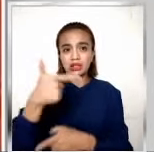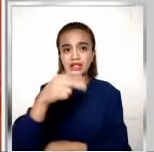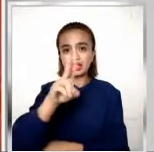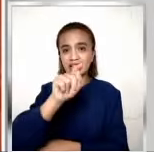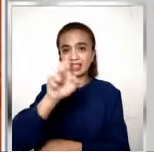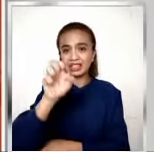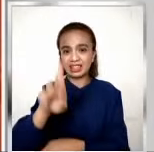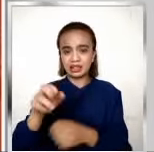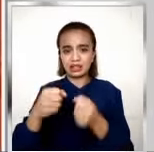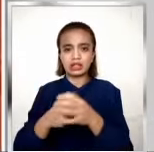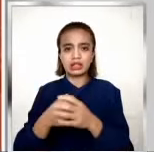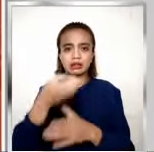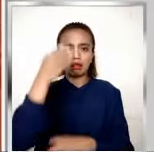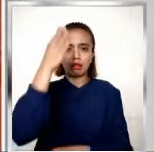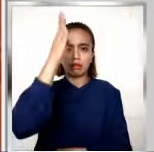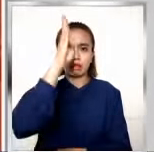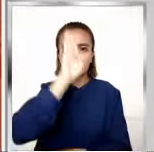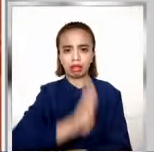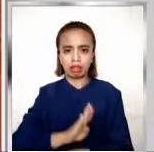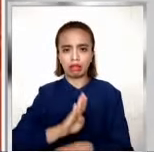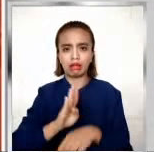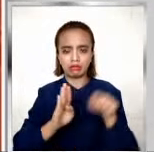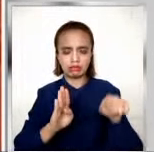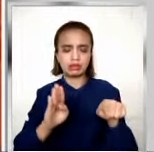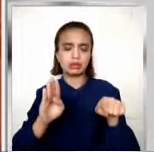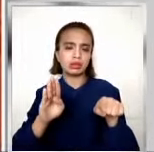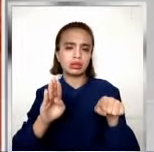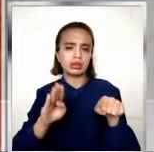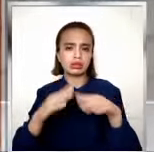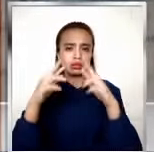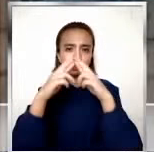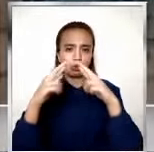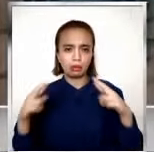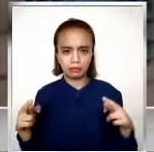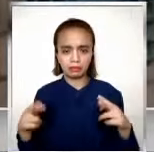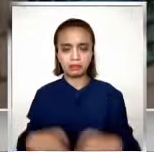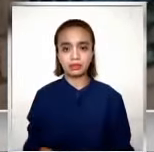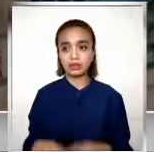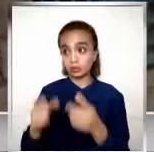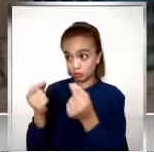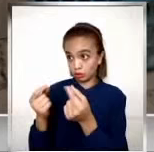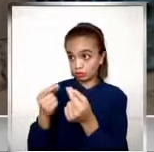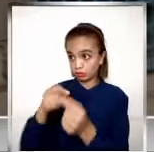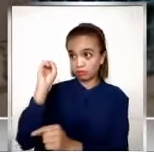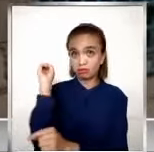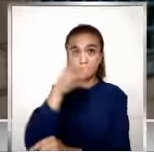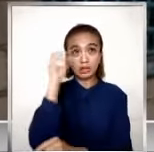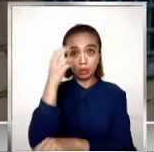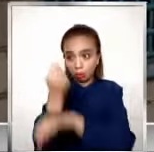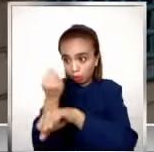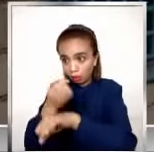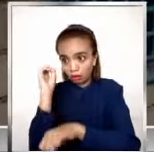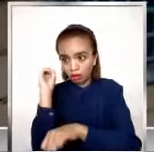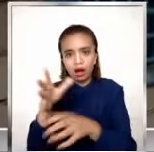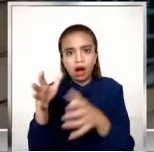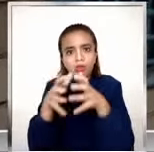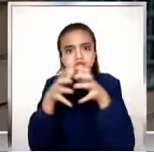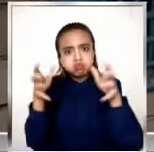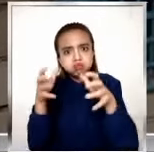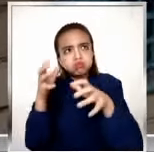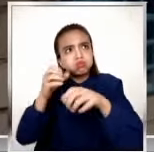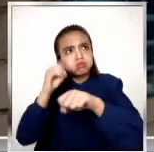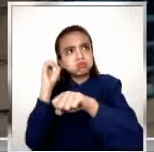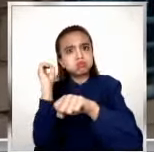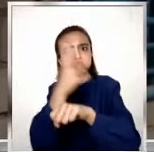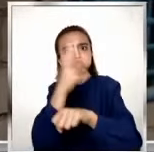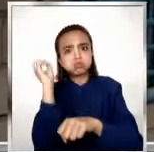yupi-yupi ang mga yero. Kami po ang pinaulanan ng bato. At ang lalaki po, nandito po, sa taas po ng